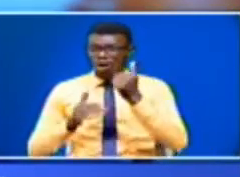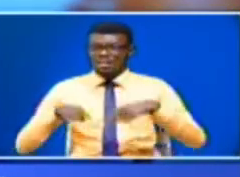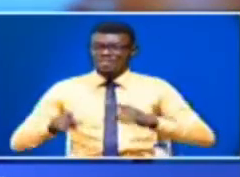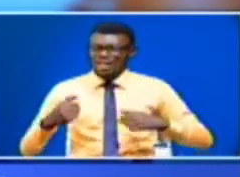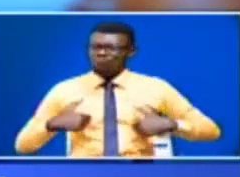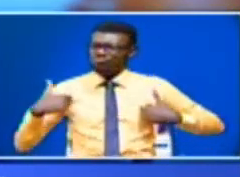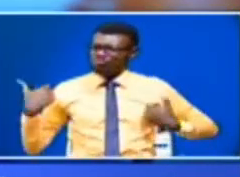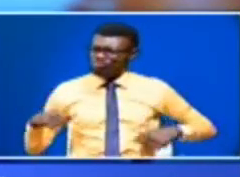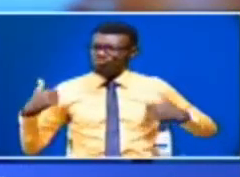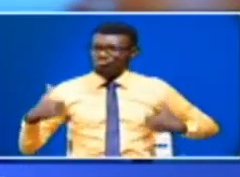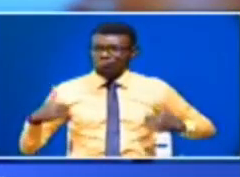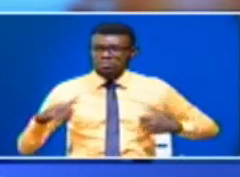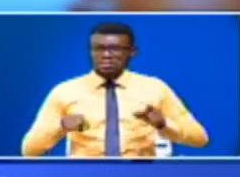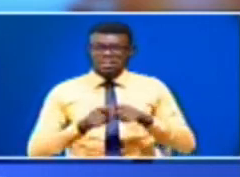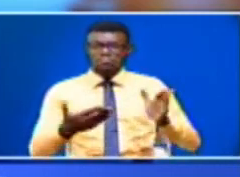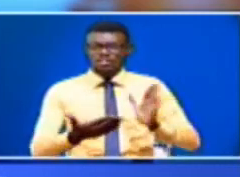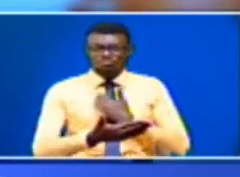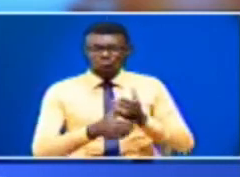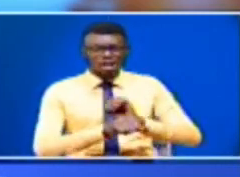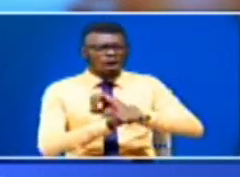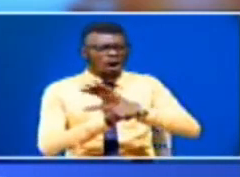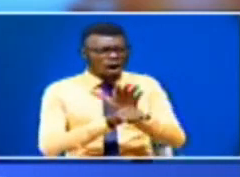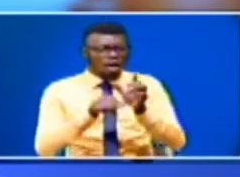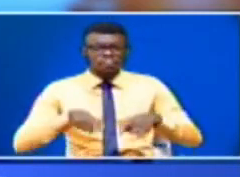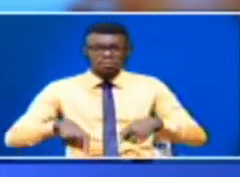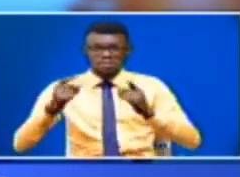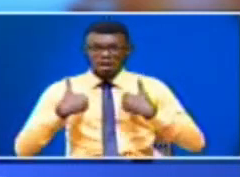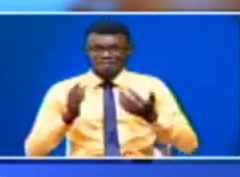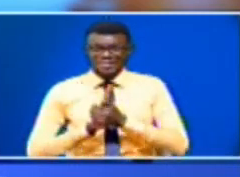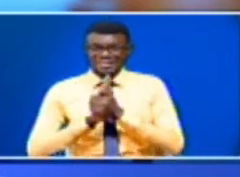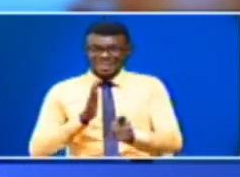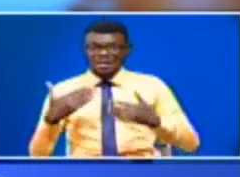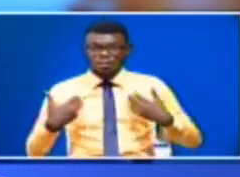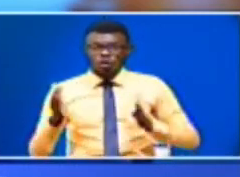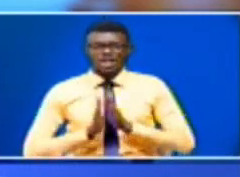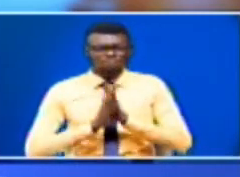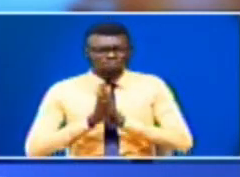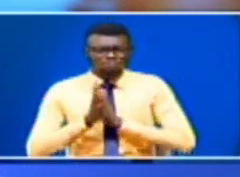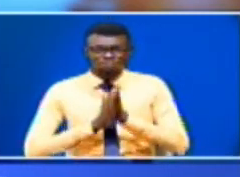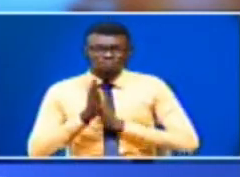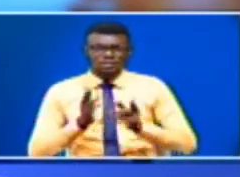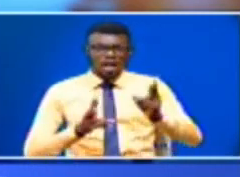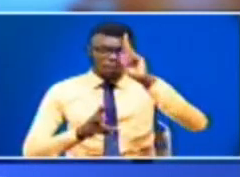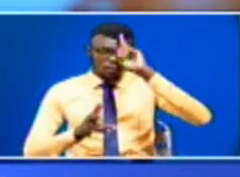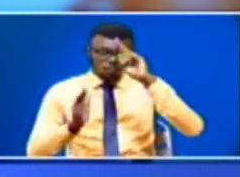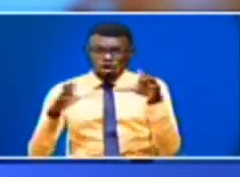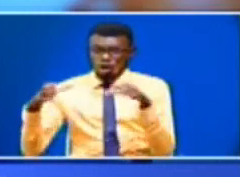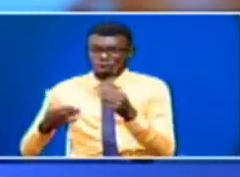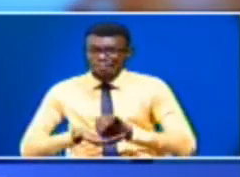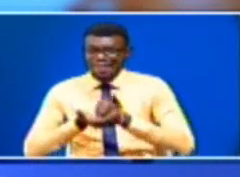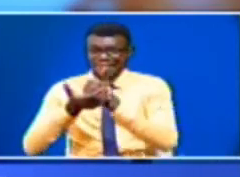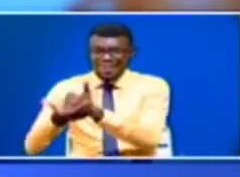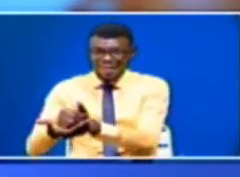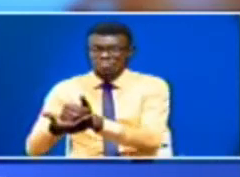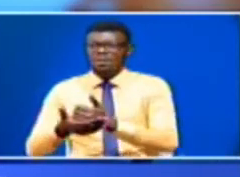anavyocheza gitaa na kuimba wimbo wa Korona. Ujuzi wake vile vile umewavutia baadhi ya maafisa wa polisi ambao humsaidia